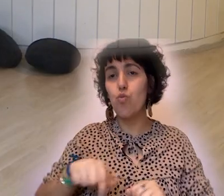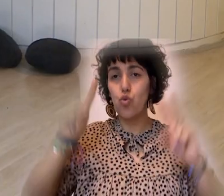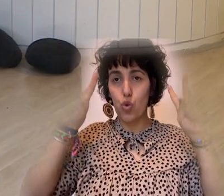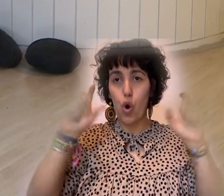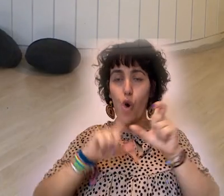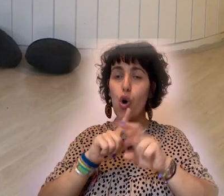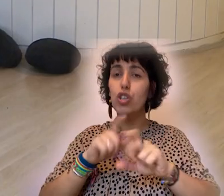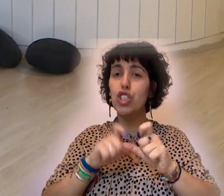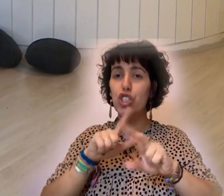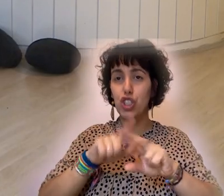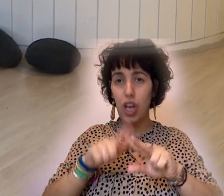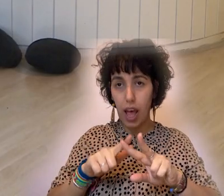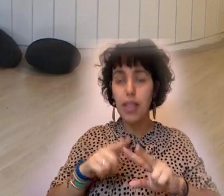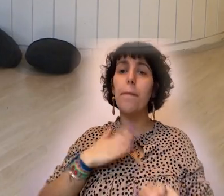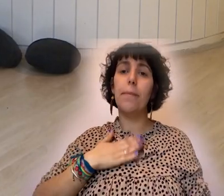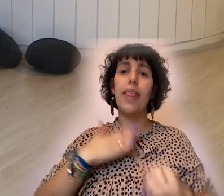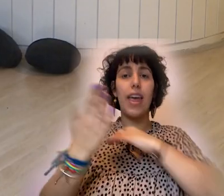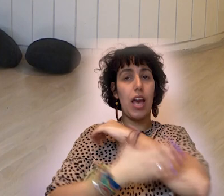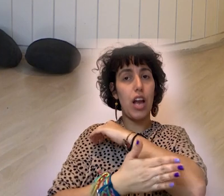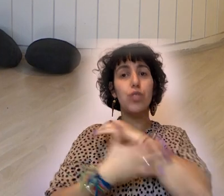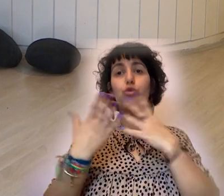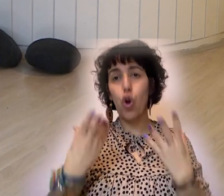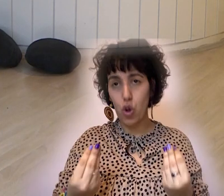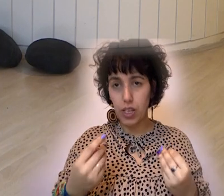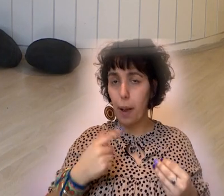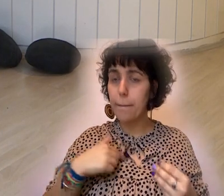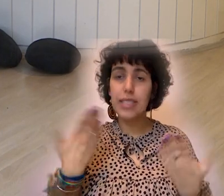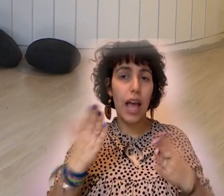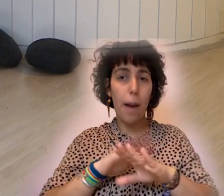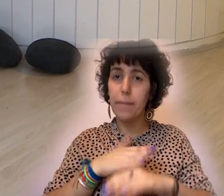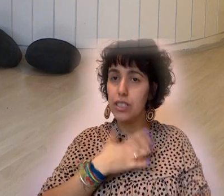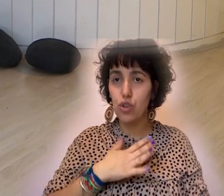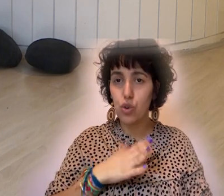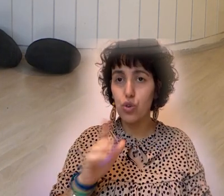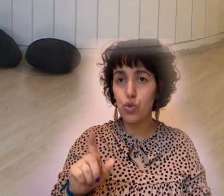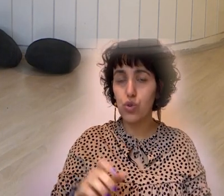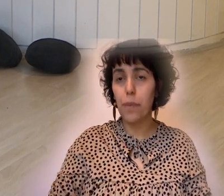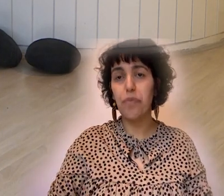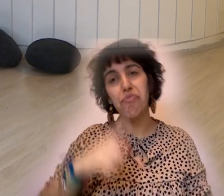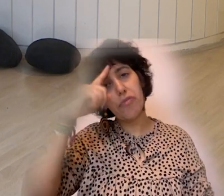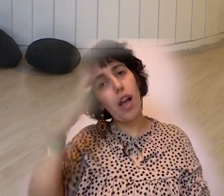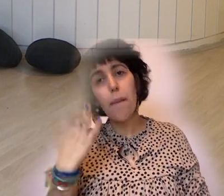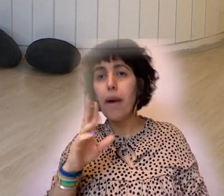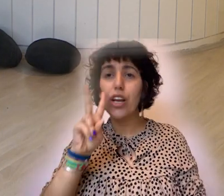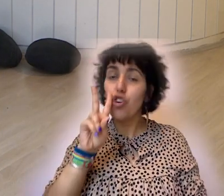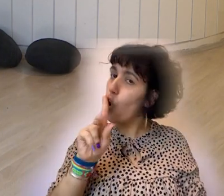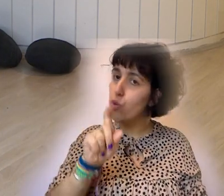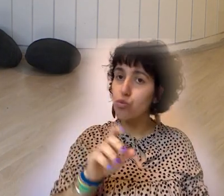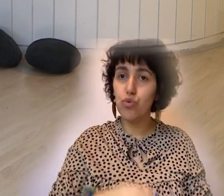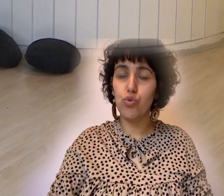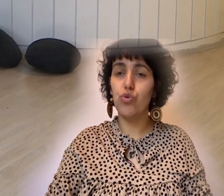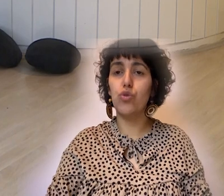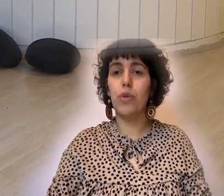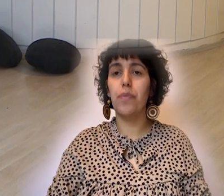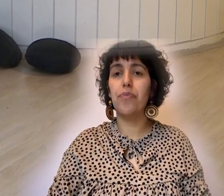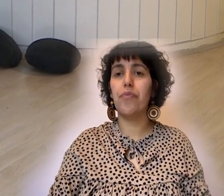çal bana yardımcı olacak ve çağan'la biz burada şunu yapmak istiyoruz Aslında belki görmüşsünüzdür bazı sahte